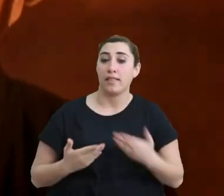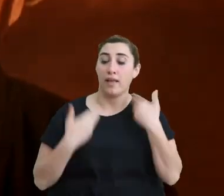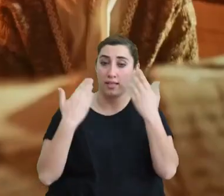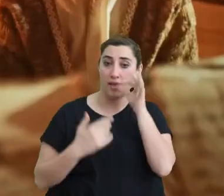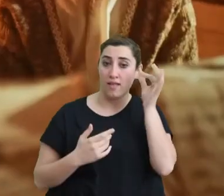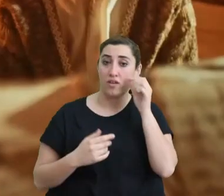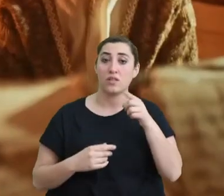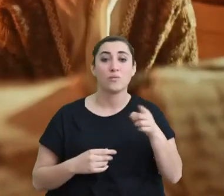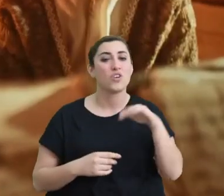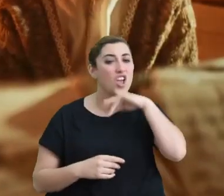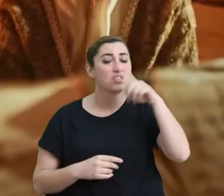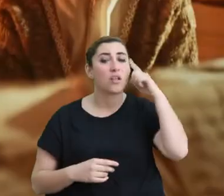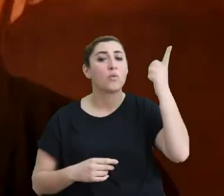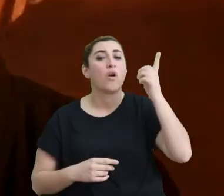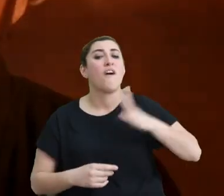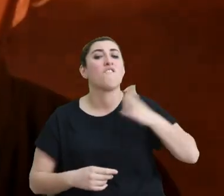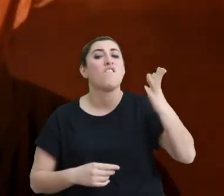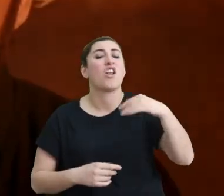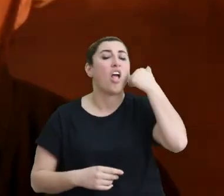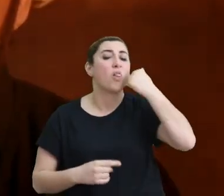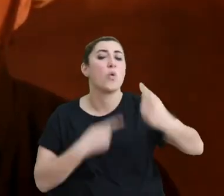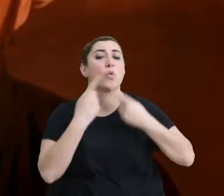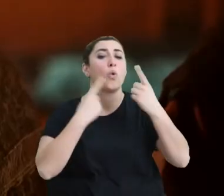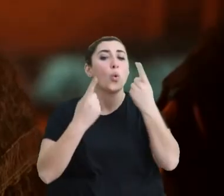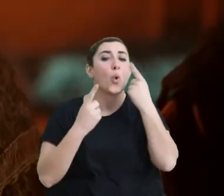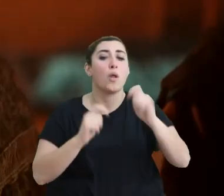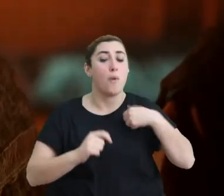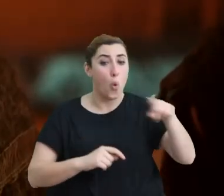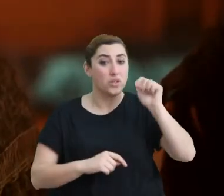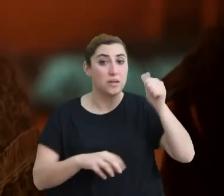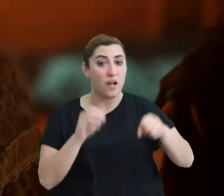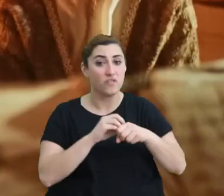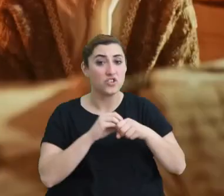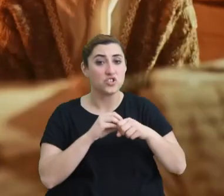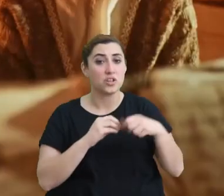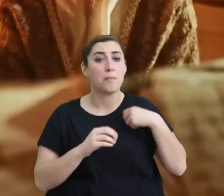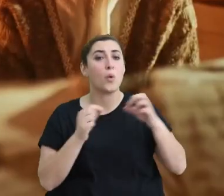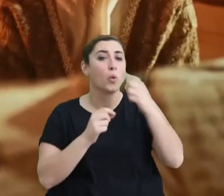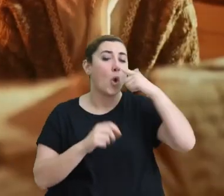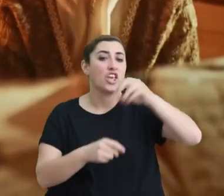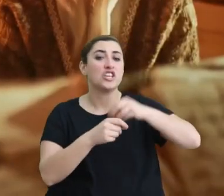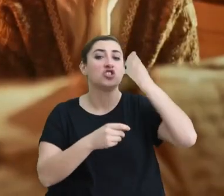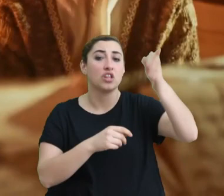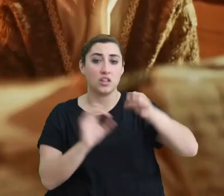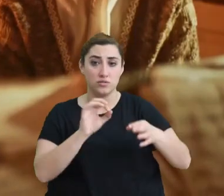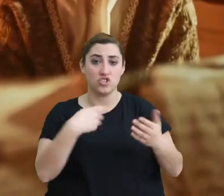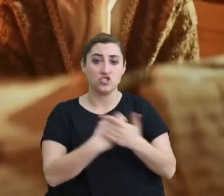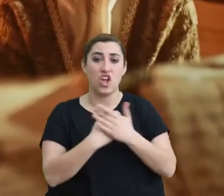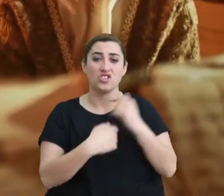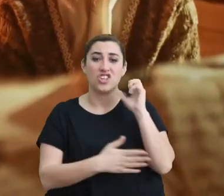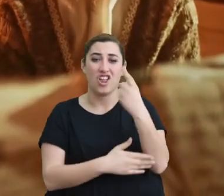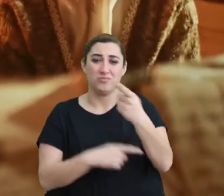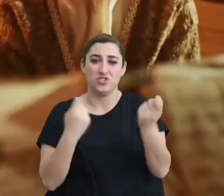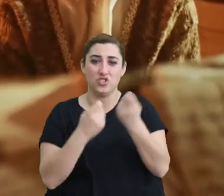efendi. Bu ihtar bunaktır kadı efendi. Uydurduğunu görür. Ben o vakitte Beldebi köyündeydim. İşte çarşıda